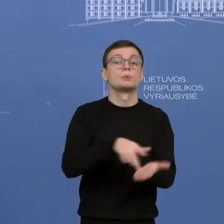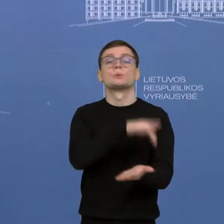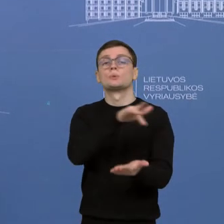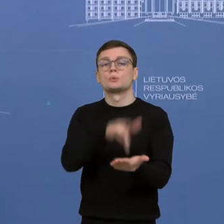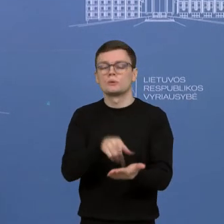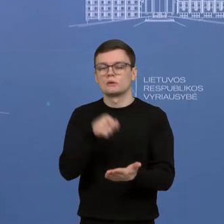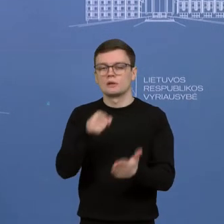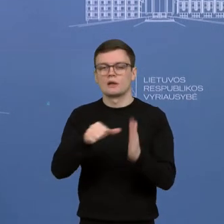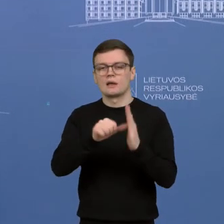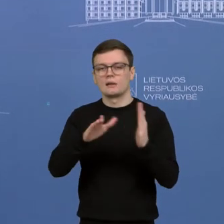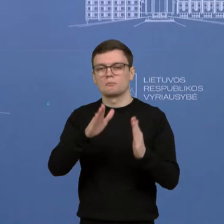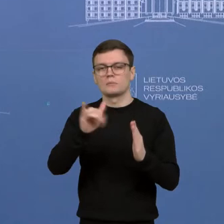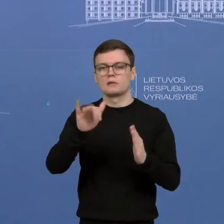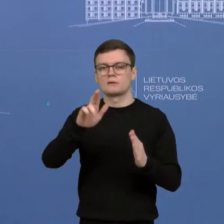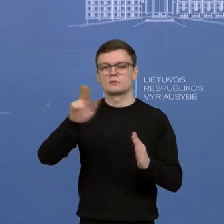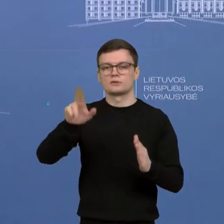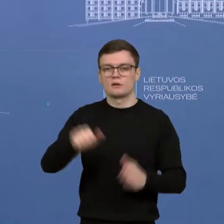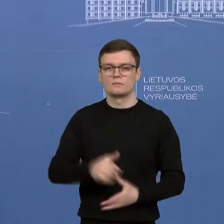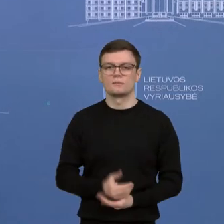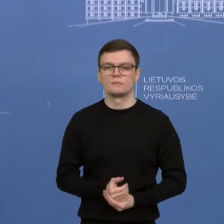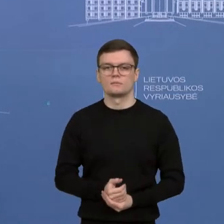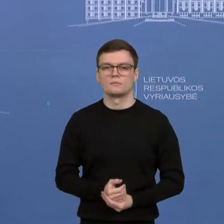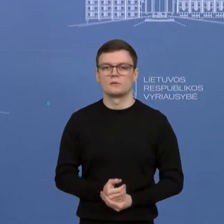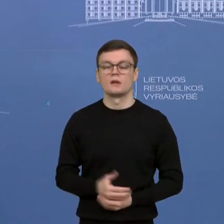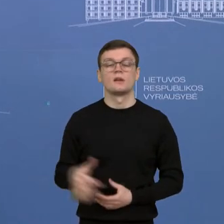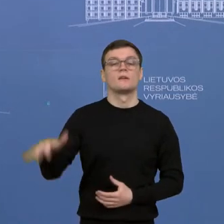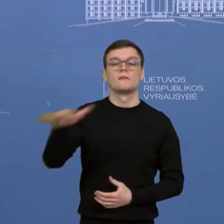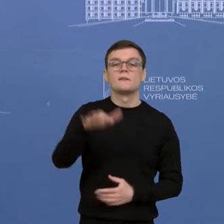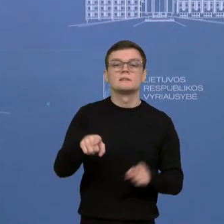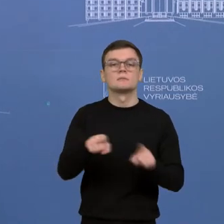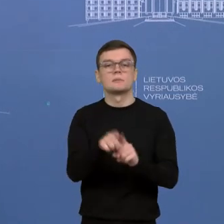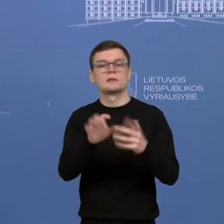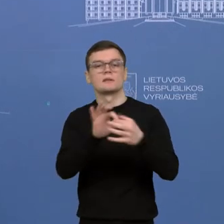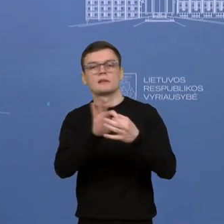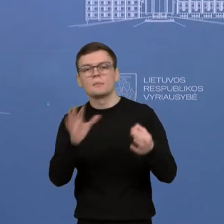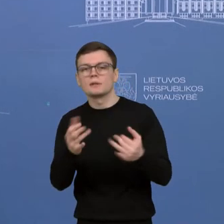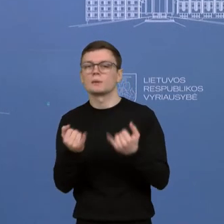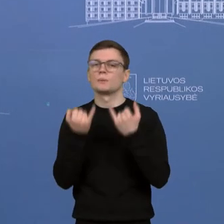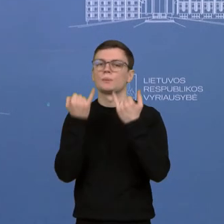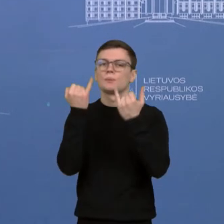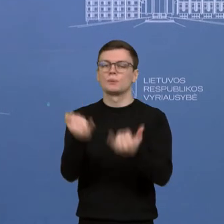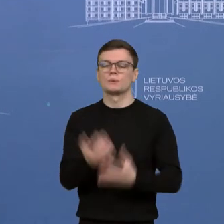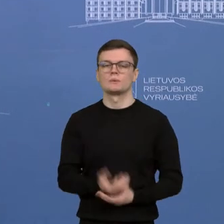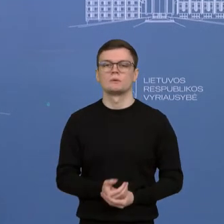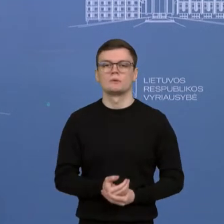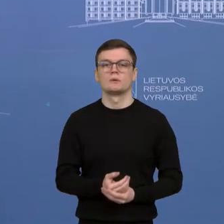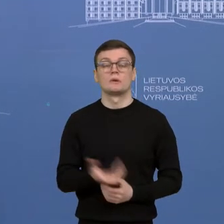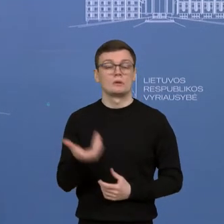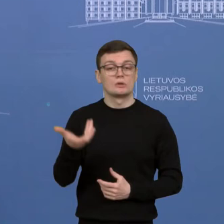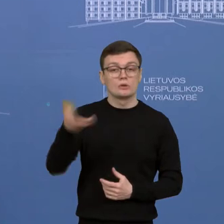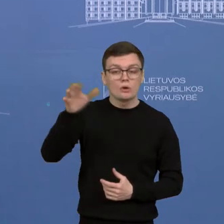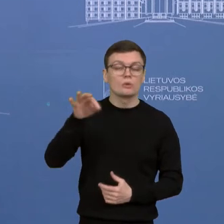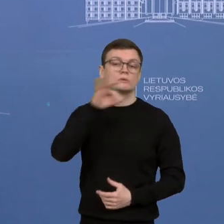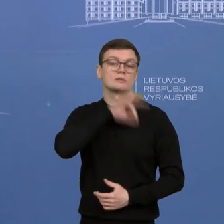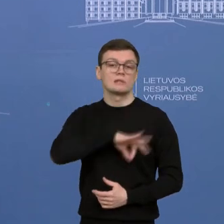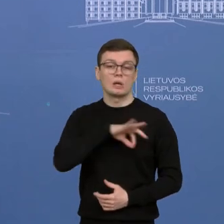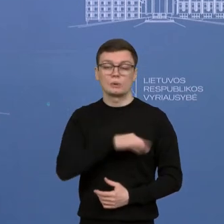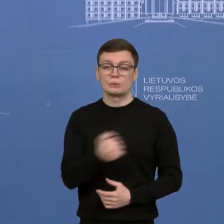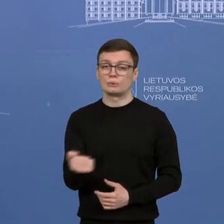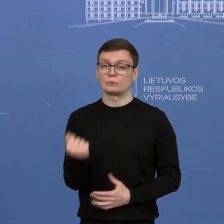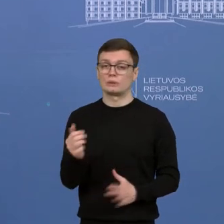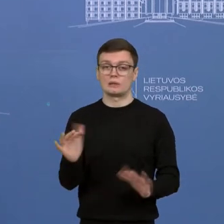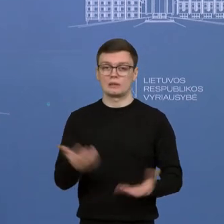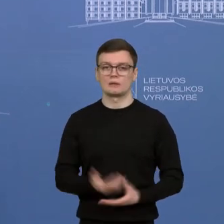elektros biržoje ir tiek ir visuomeninių tiekėjų, tiek ir nepriklausomo tiekėjo didžiąją dalį sąnaudų sudaro